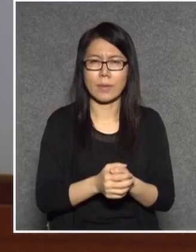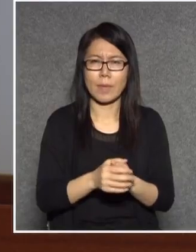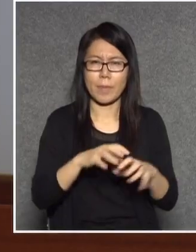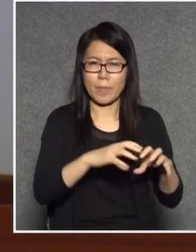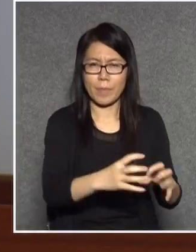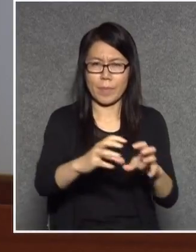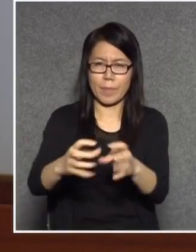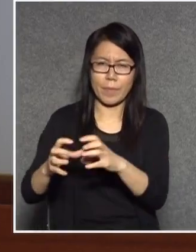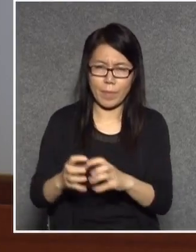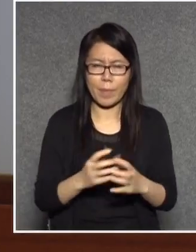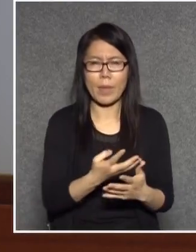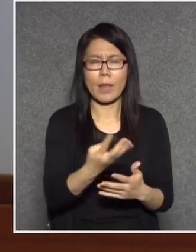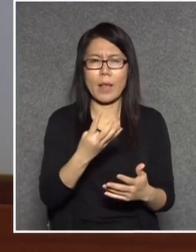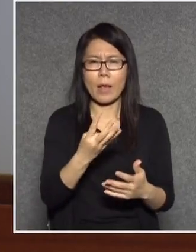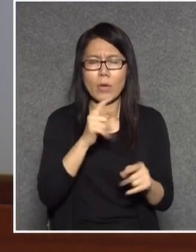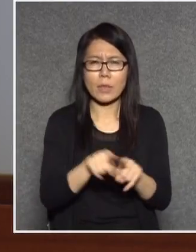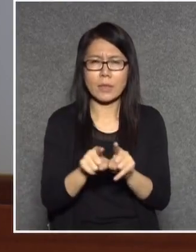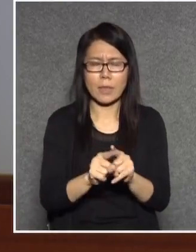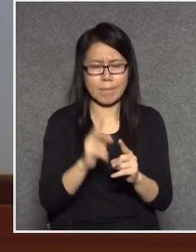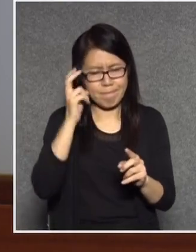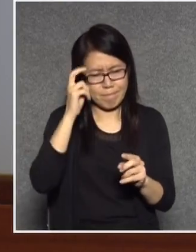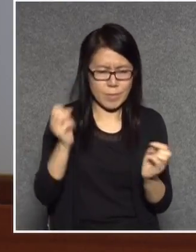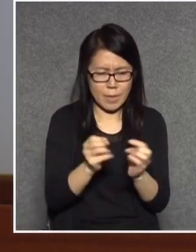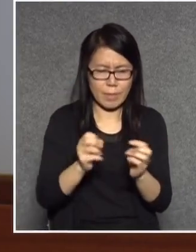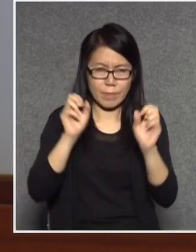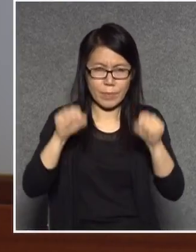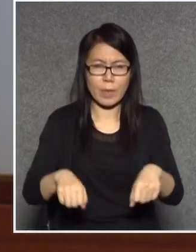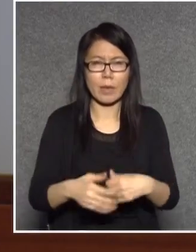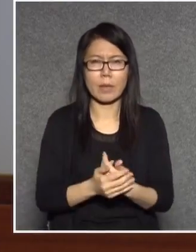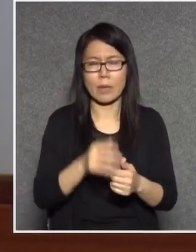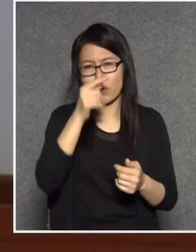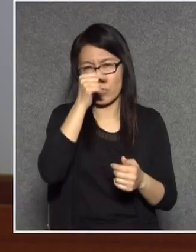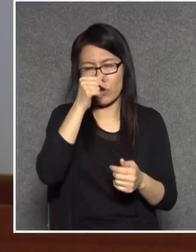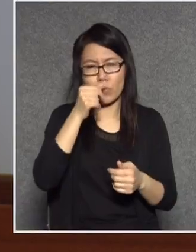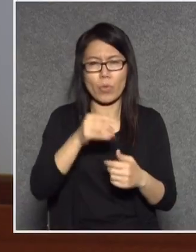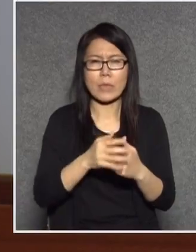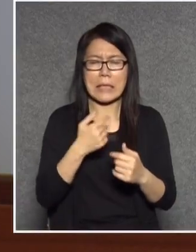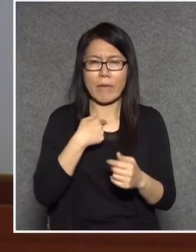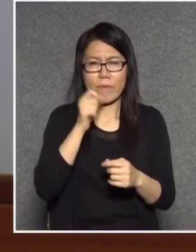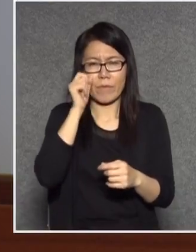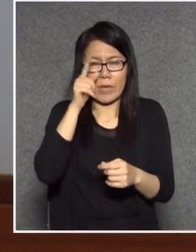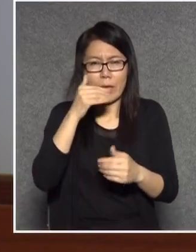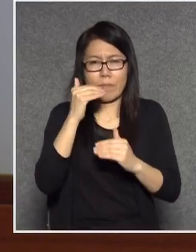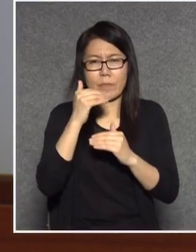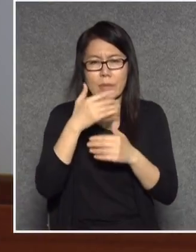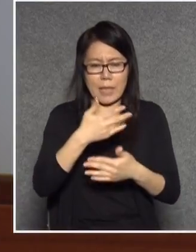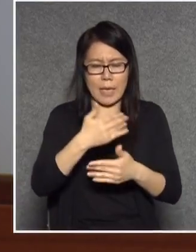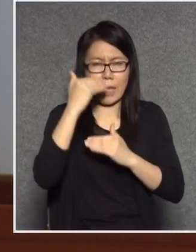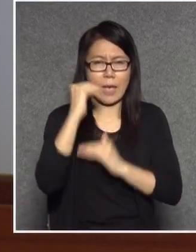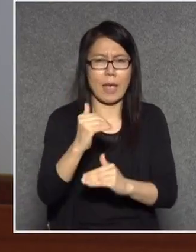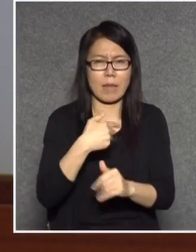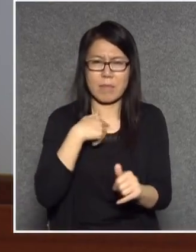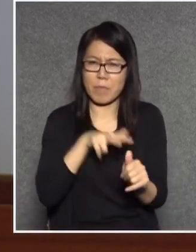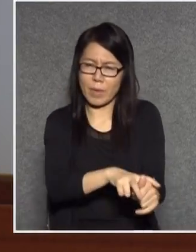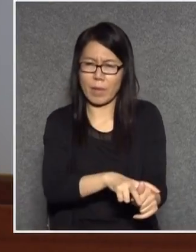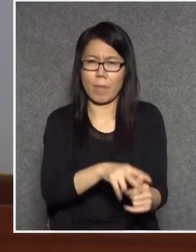談去尋求共識嘅情況之下，蘇錦良就突然喺立法會要設下限期，要挟議員通